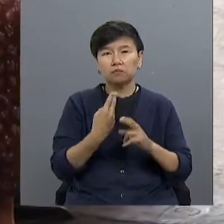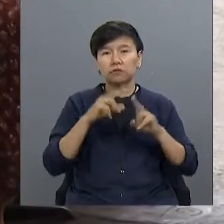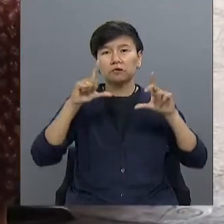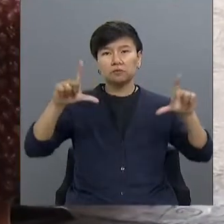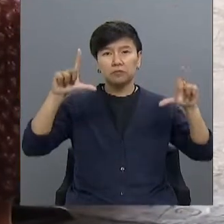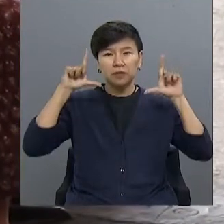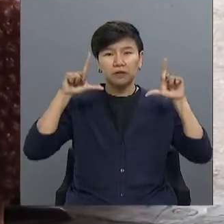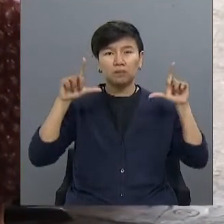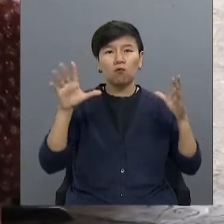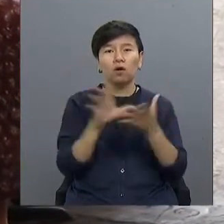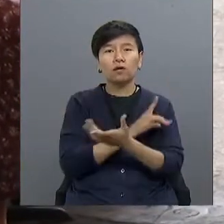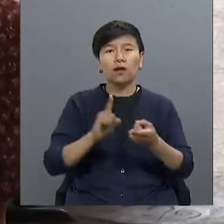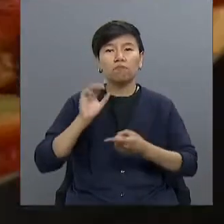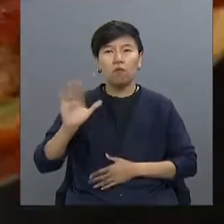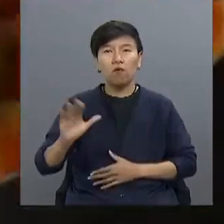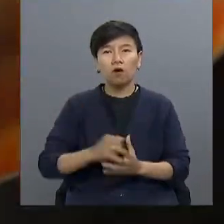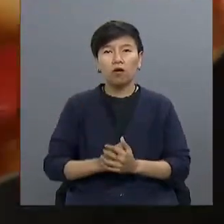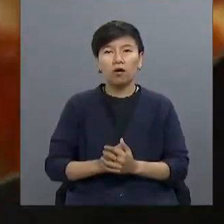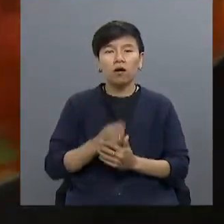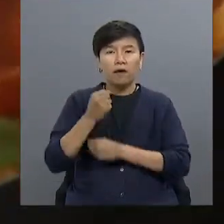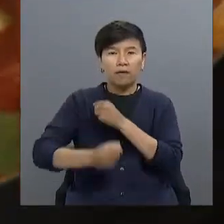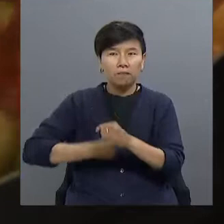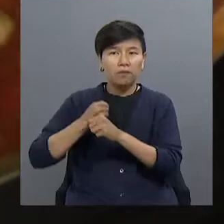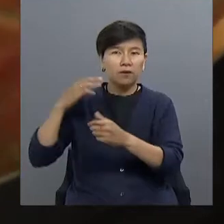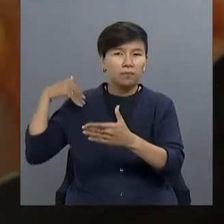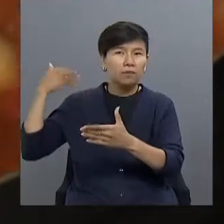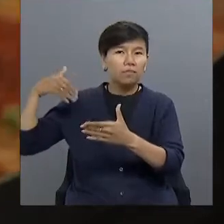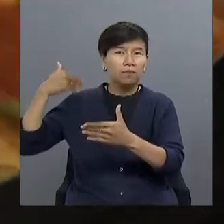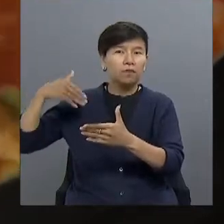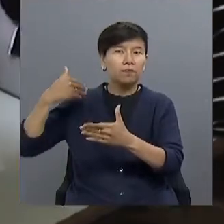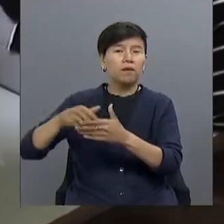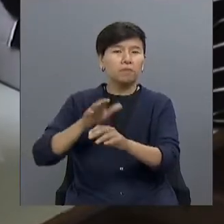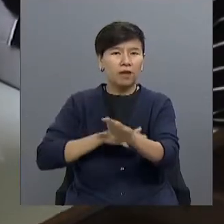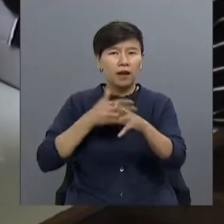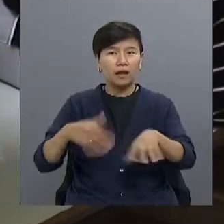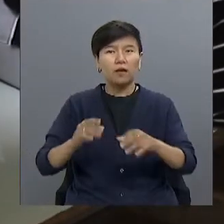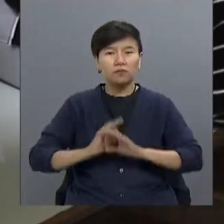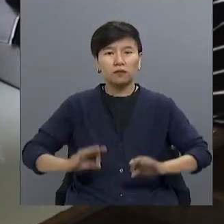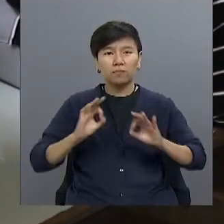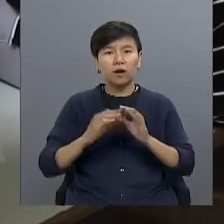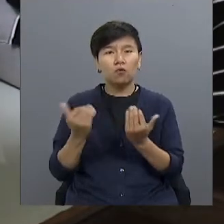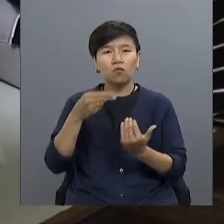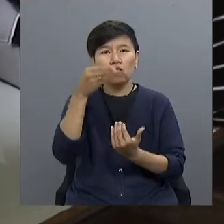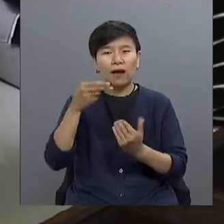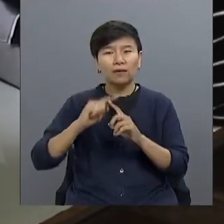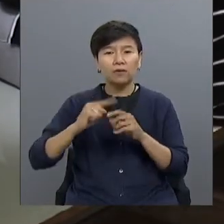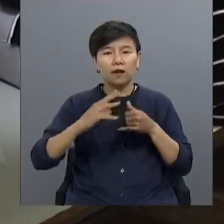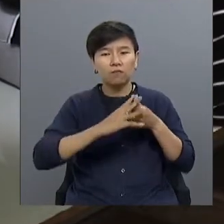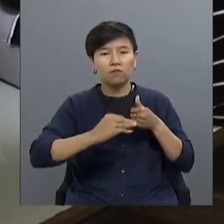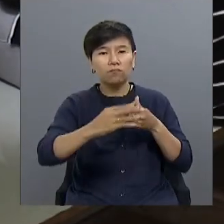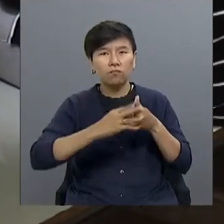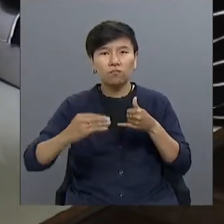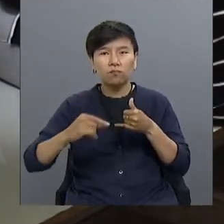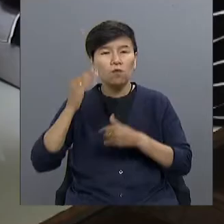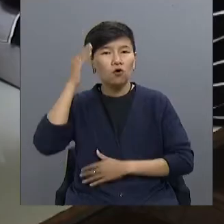ชนที่บอกเล่าเรื่องราวของยุคสมัยผ่านอาหารที่มีมานานเพื่อสืบทอดให้ลูกหลานหวังเป็นกลไกและเครื่องมือใน